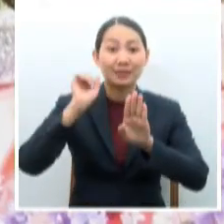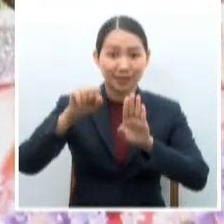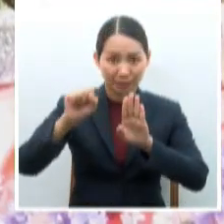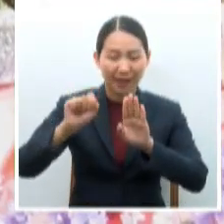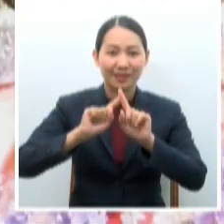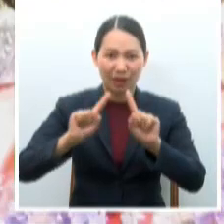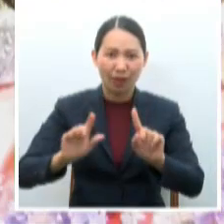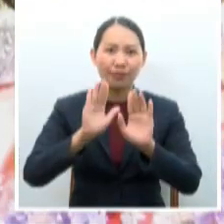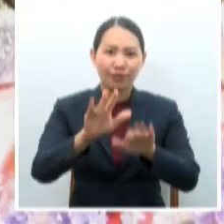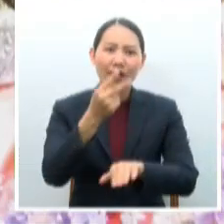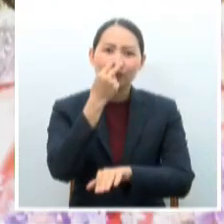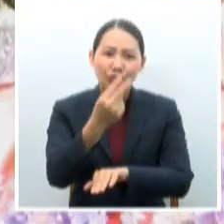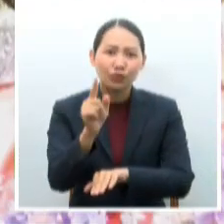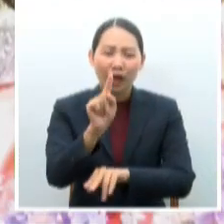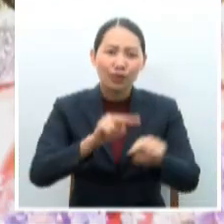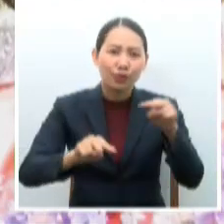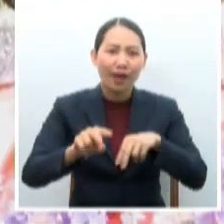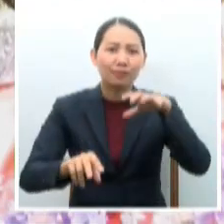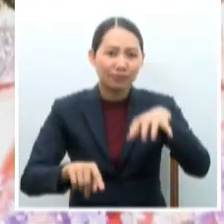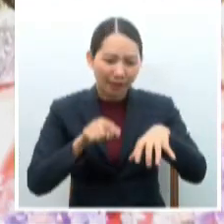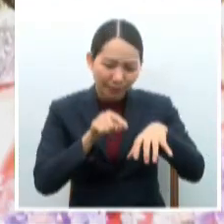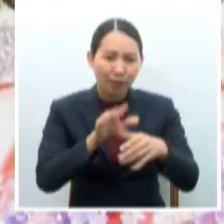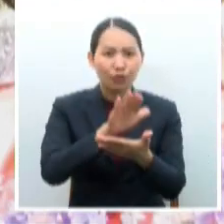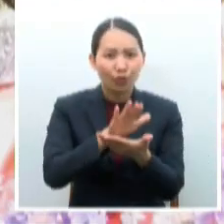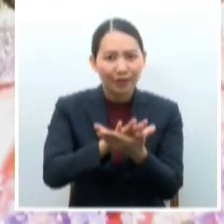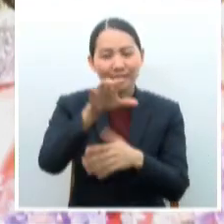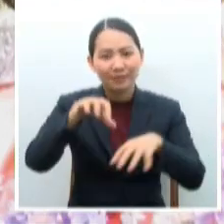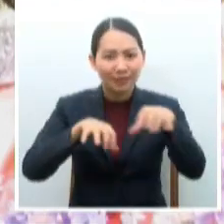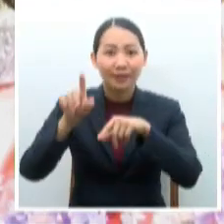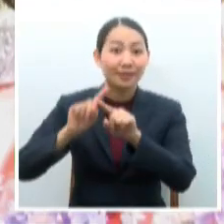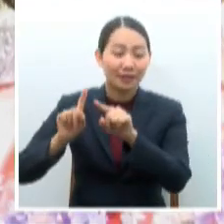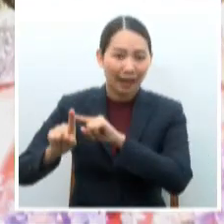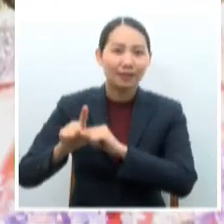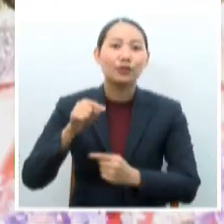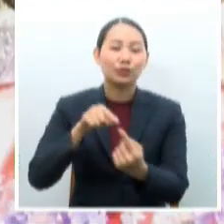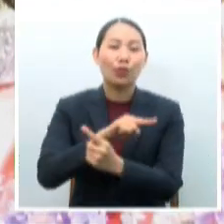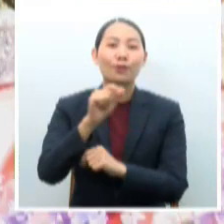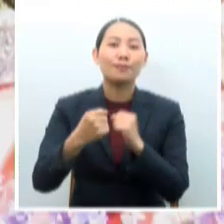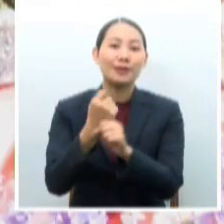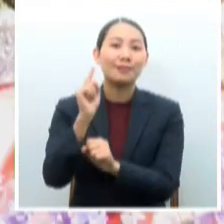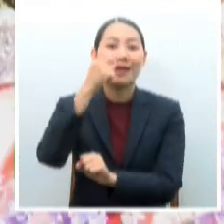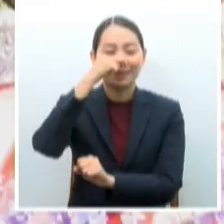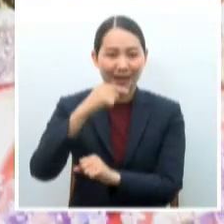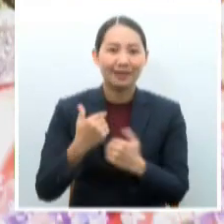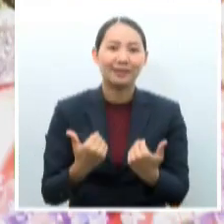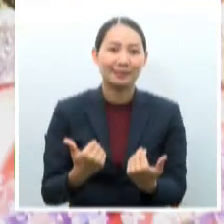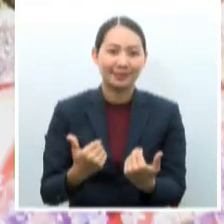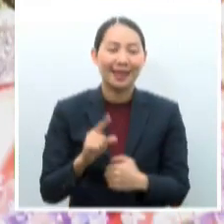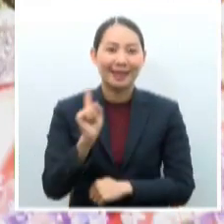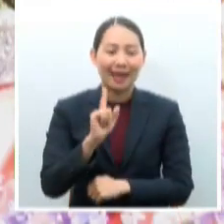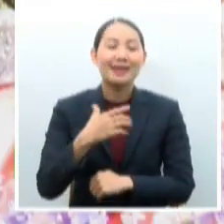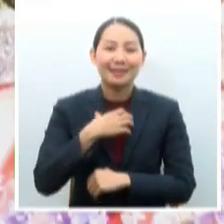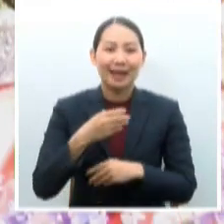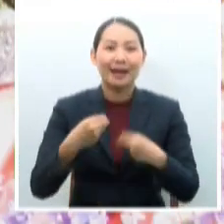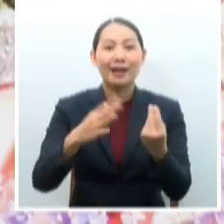สถานที่นะครับให้ทุกคนมีความสุขในช่วงกิจกรรมปีใหม่อยากให้ทุกคนได้อยู่กับครอบครัว